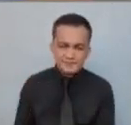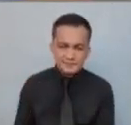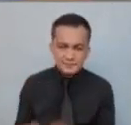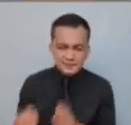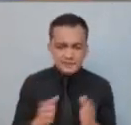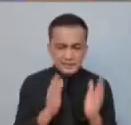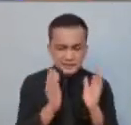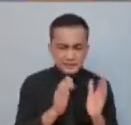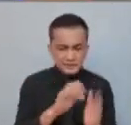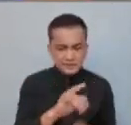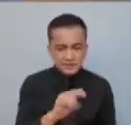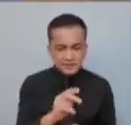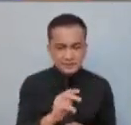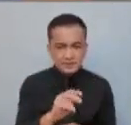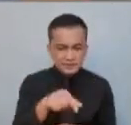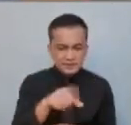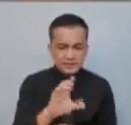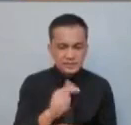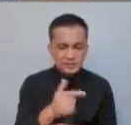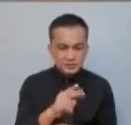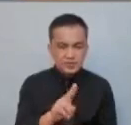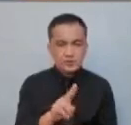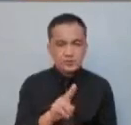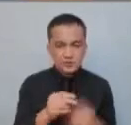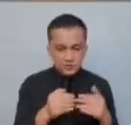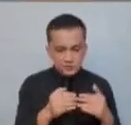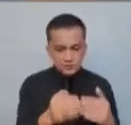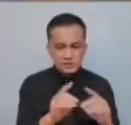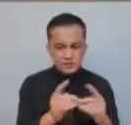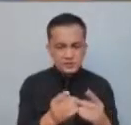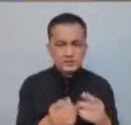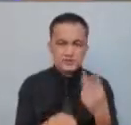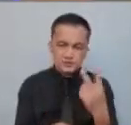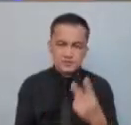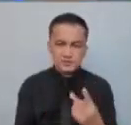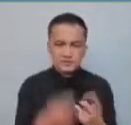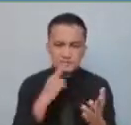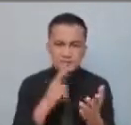Quezon City LGU, umarangkada sa District 2. Narito po ang report.